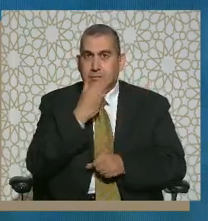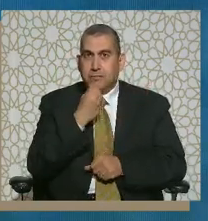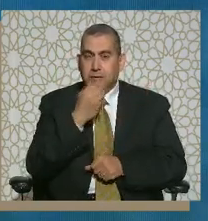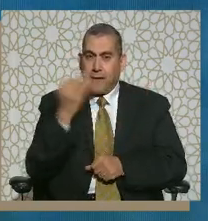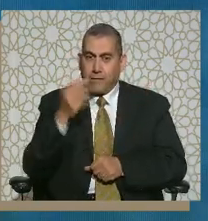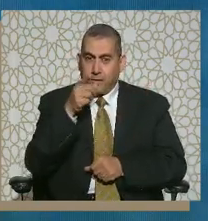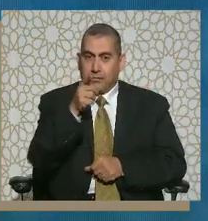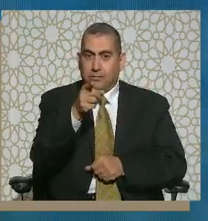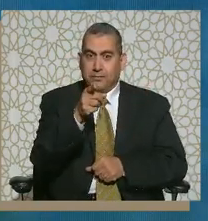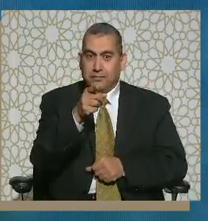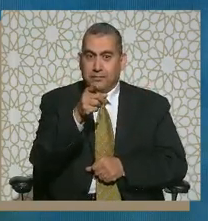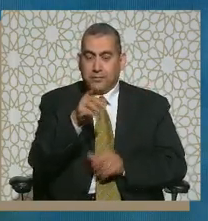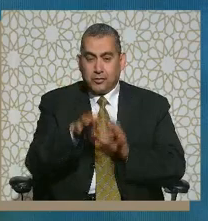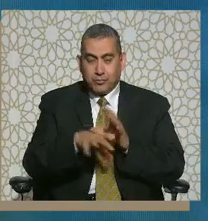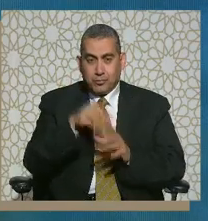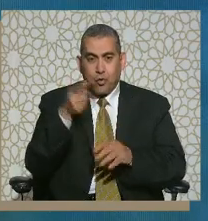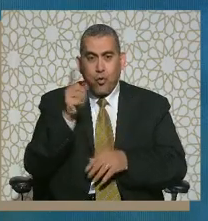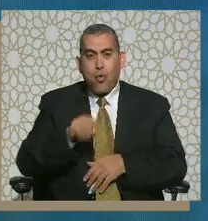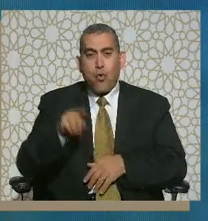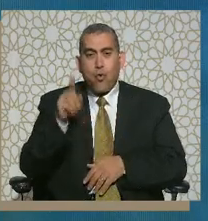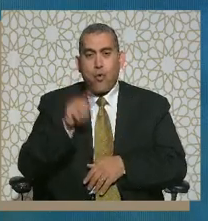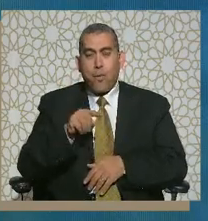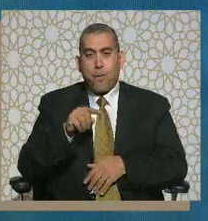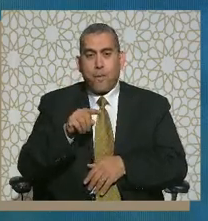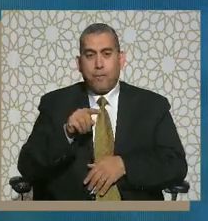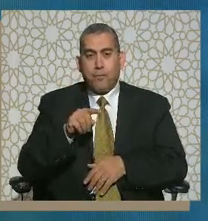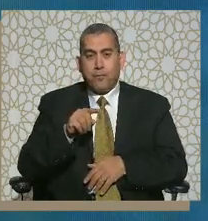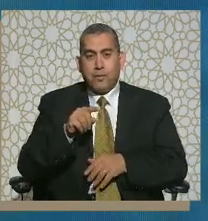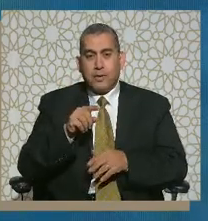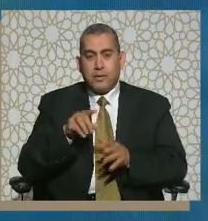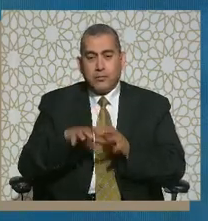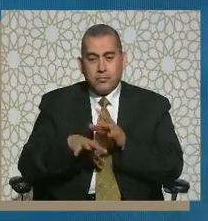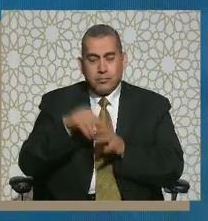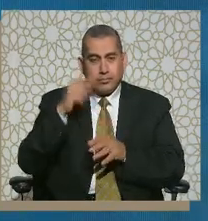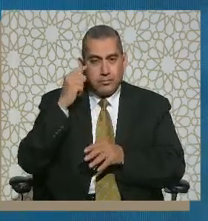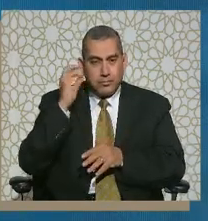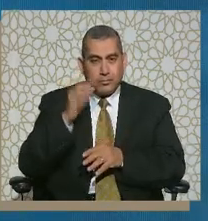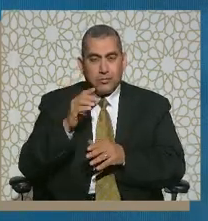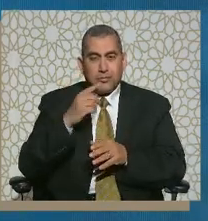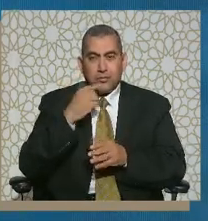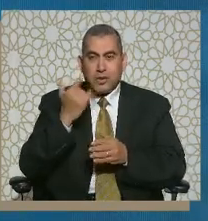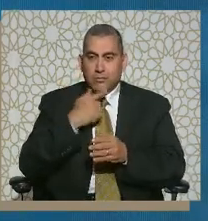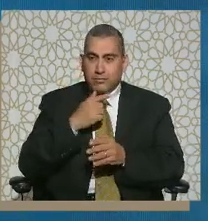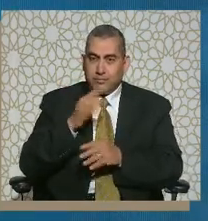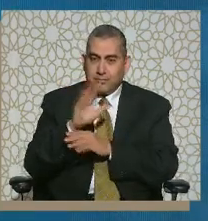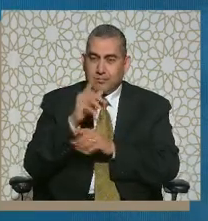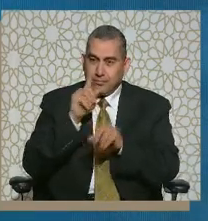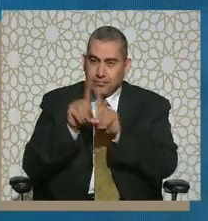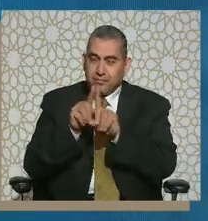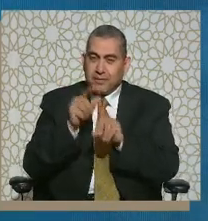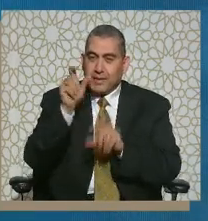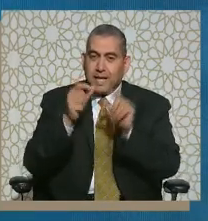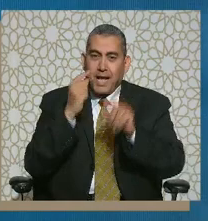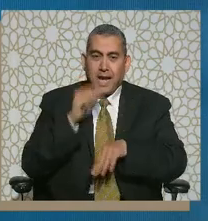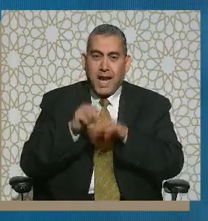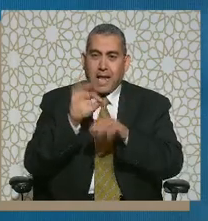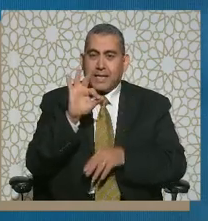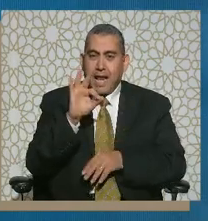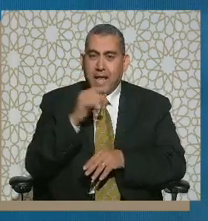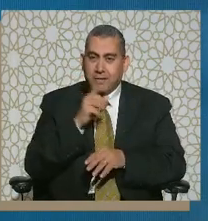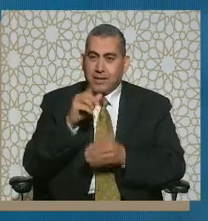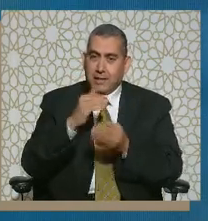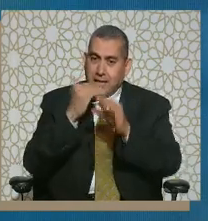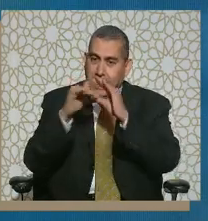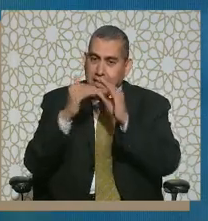عملتها، خليك كل يوم مقرر أن أنت تكون سبب أنس 3 من الناس، تبعت لهم